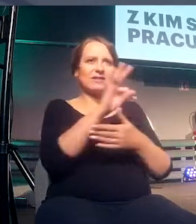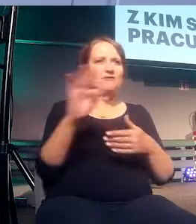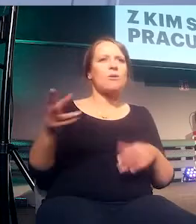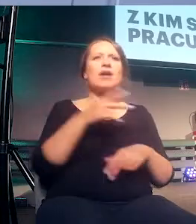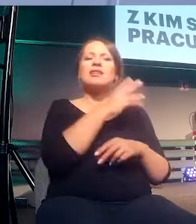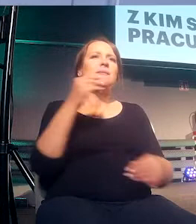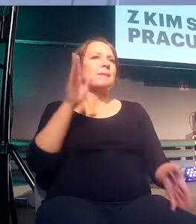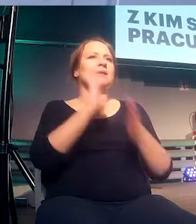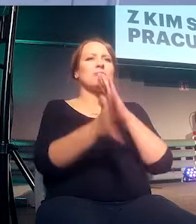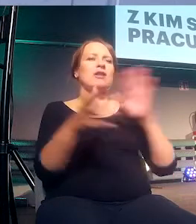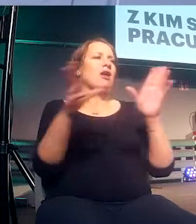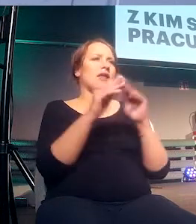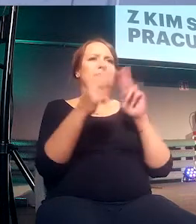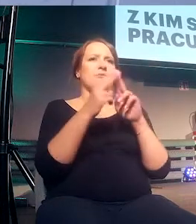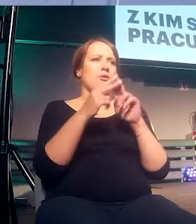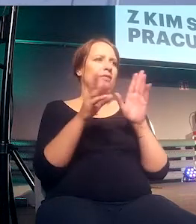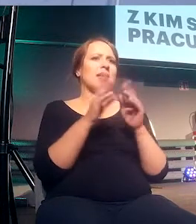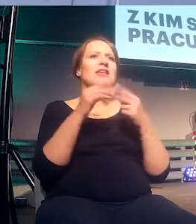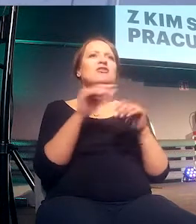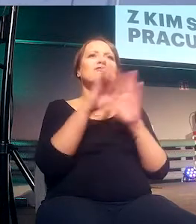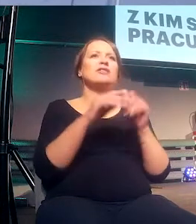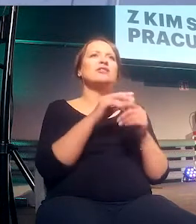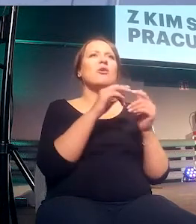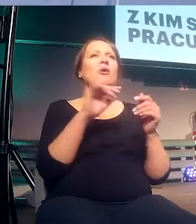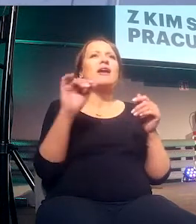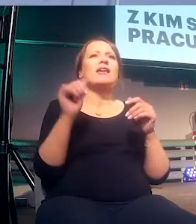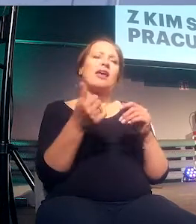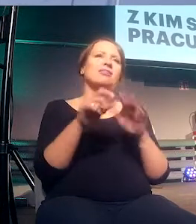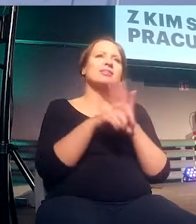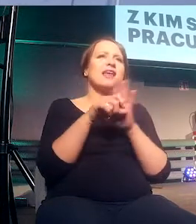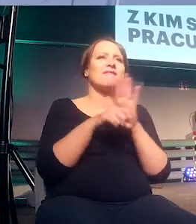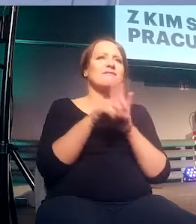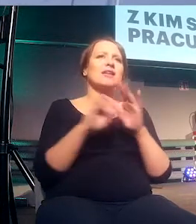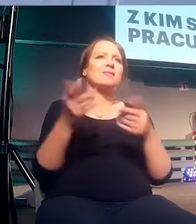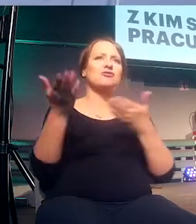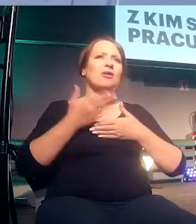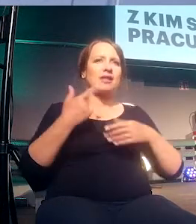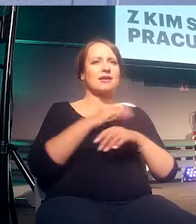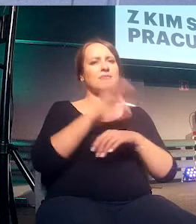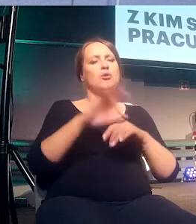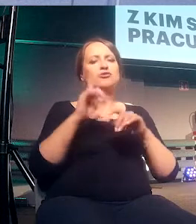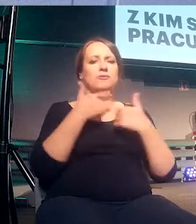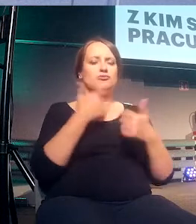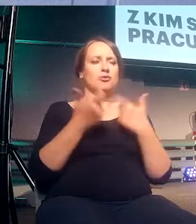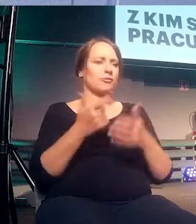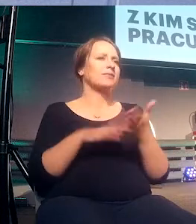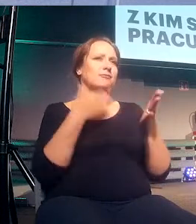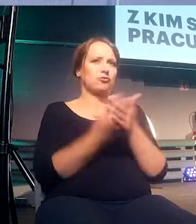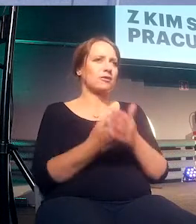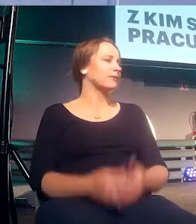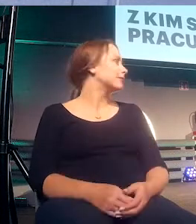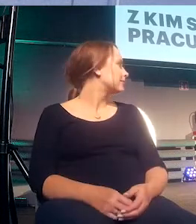pracujemy, ale to są również wszystkie inne firmy, które dostarczają rozwiązania technologiczne dla projektu, który robimy. Na przykład